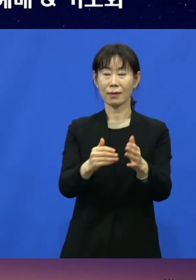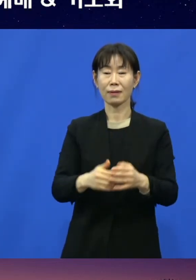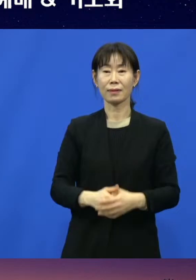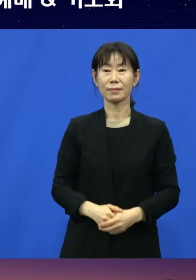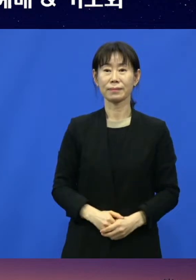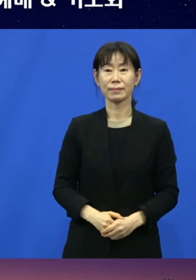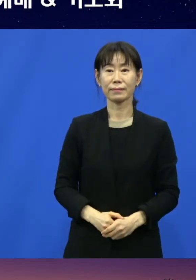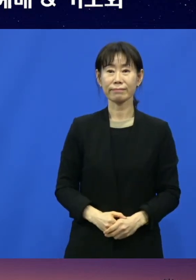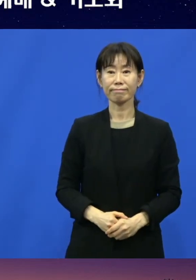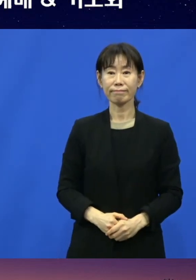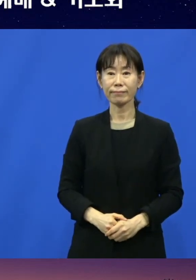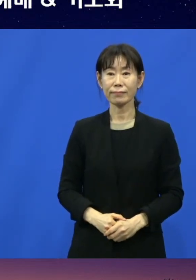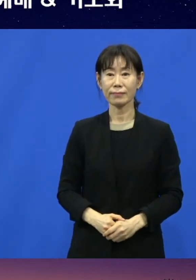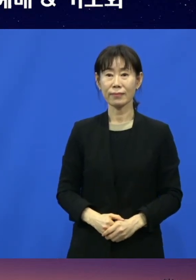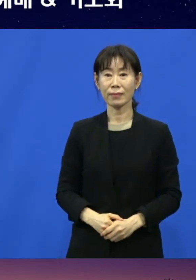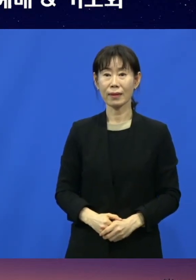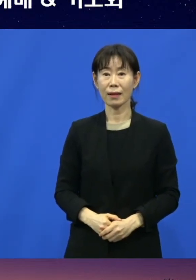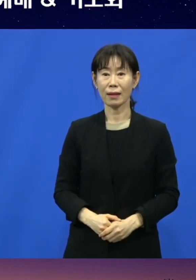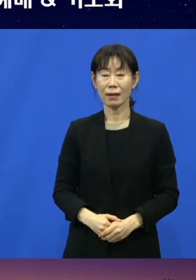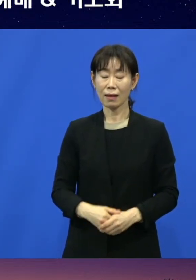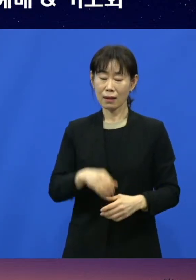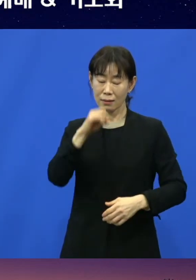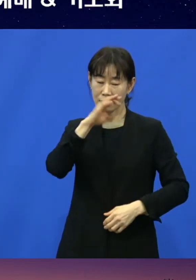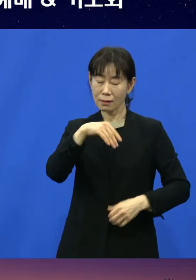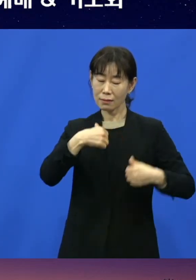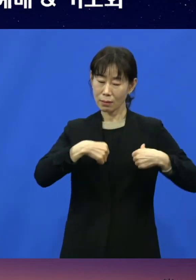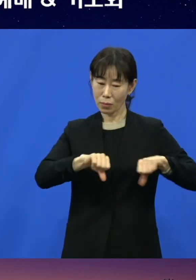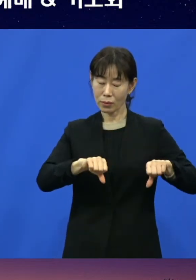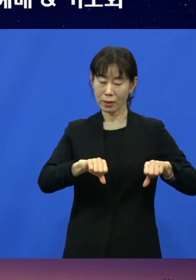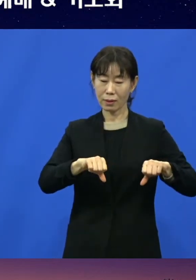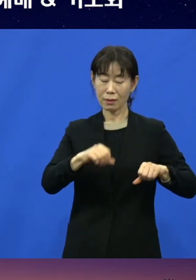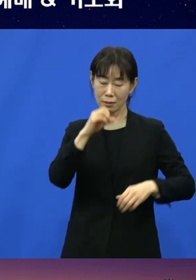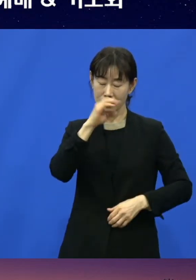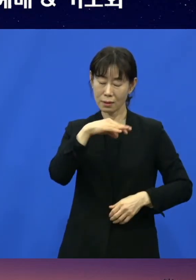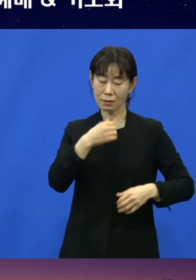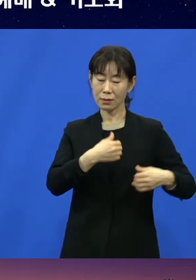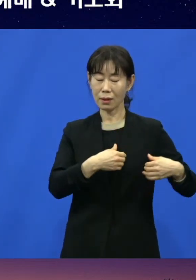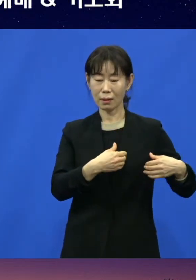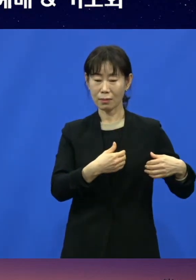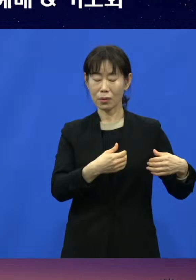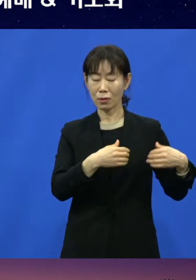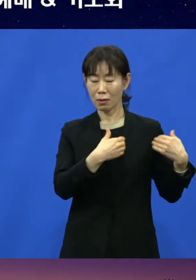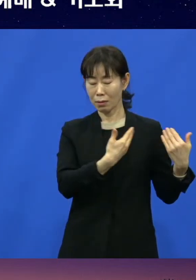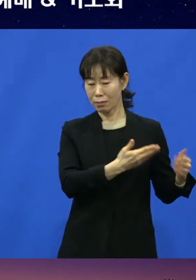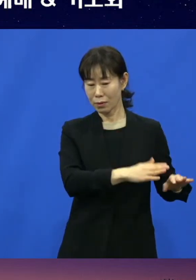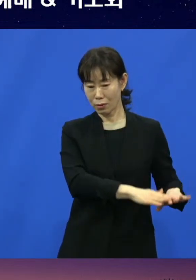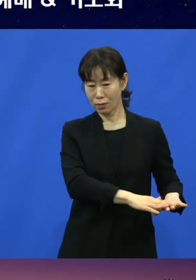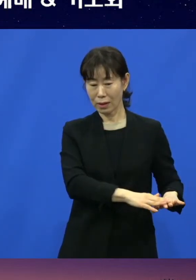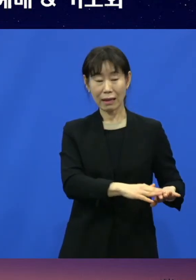그러니까 내려놓는다가 아니에요. 포기한다가 아니에요. 배설물로 여겨지는데요.